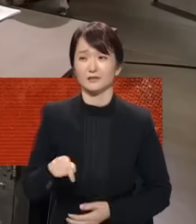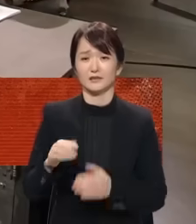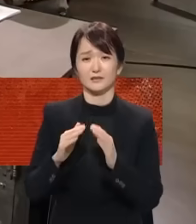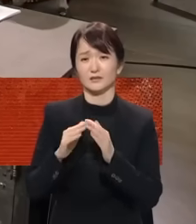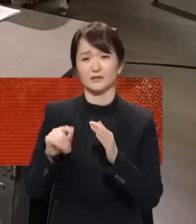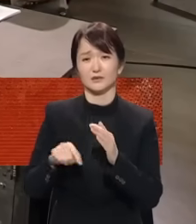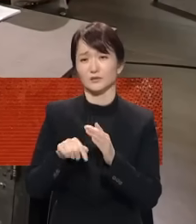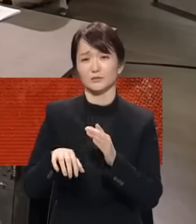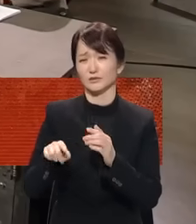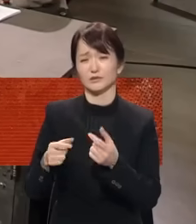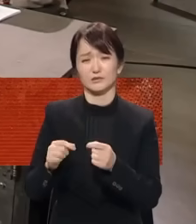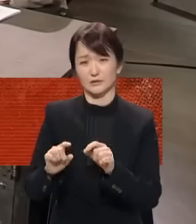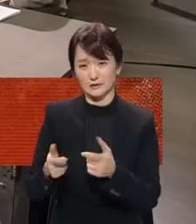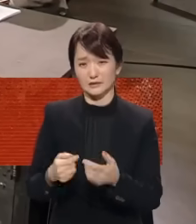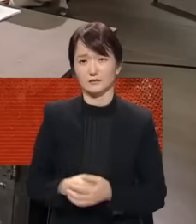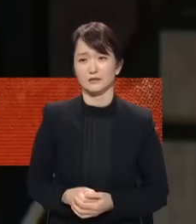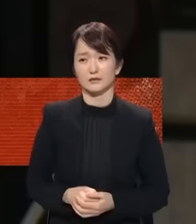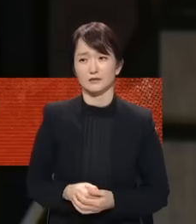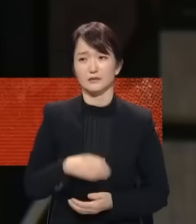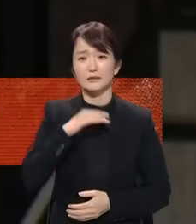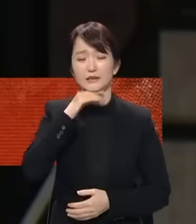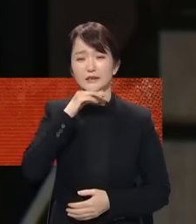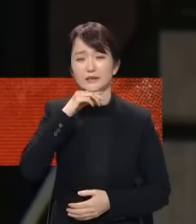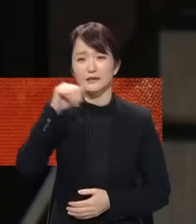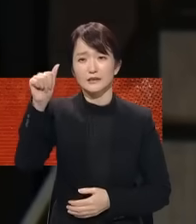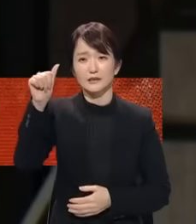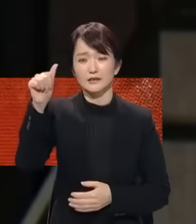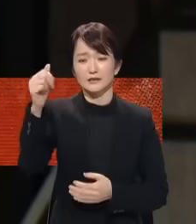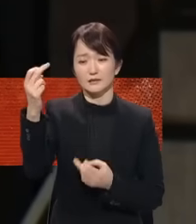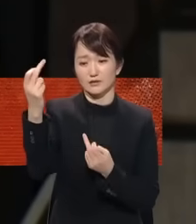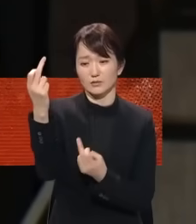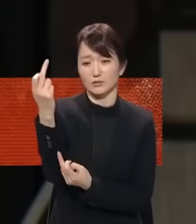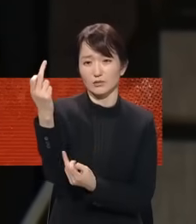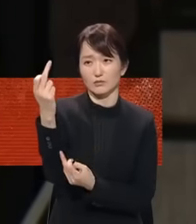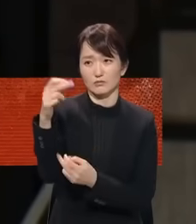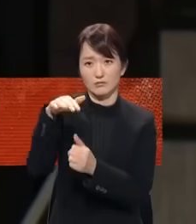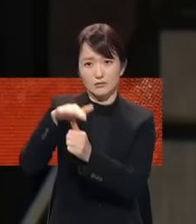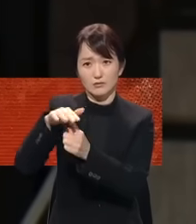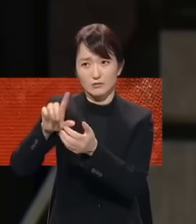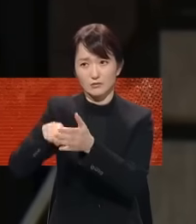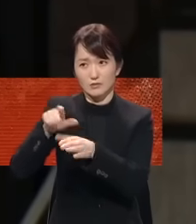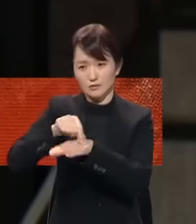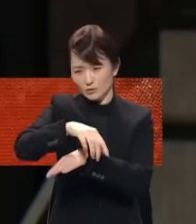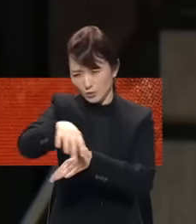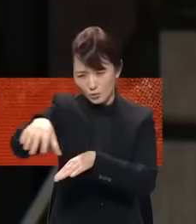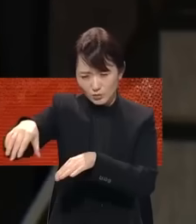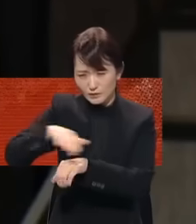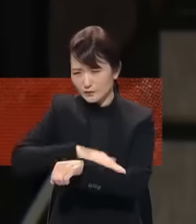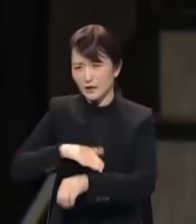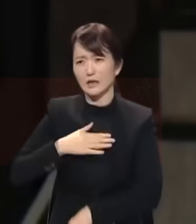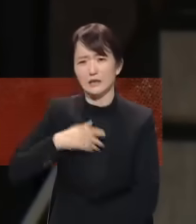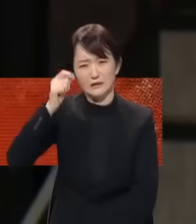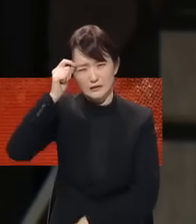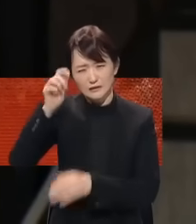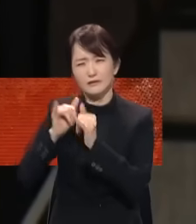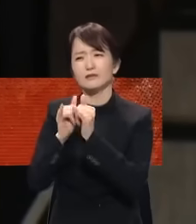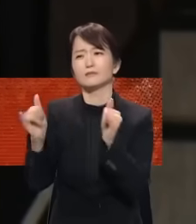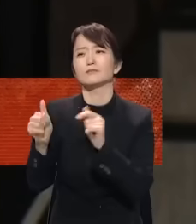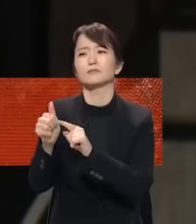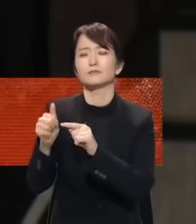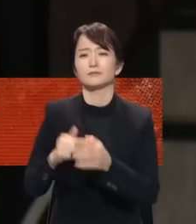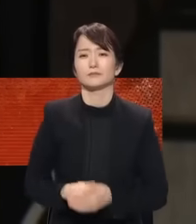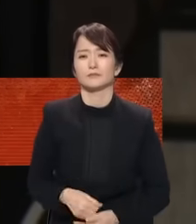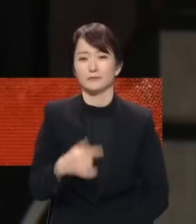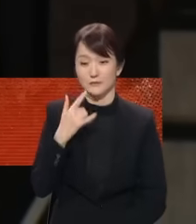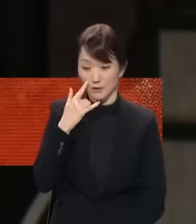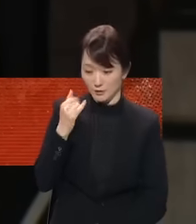그러지가 않았어요. 왜냐하면 5살 터울의 형이 너무 어렸을 때부터 지역 전체에서 알려주는 수제인 거예요. 아이고야. 그러니까 엄마